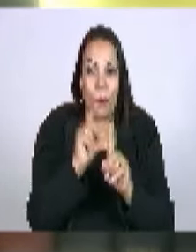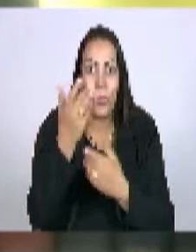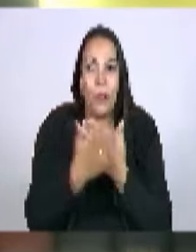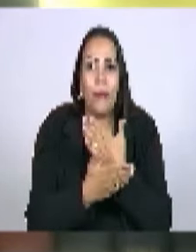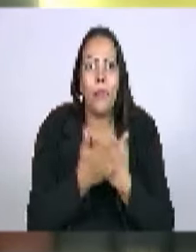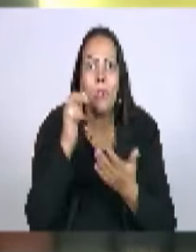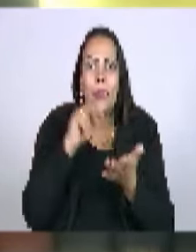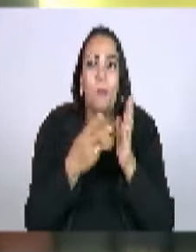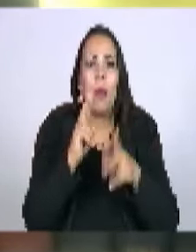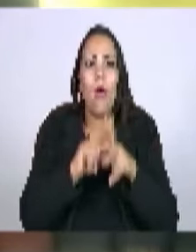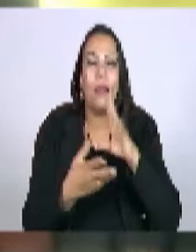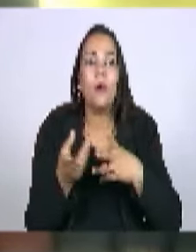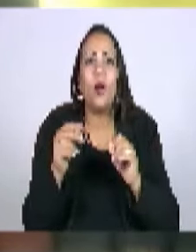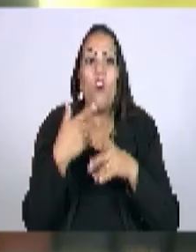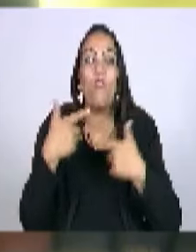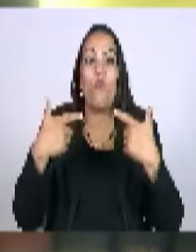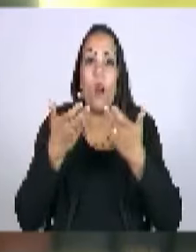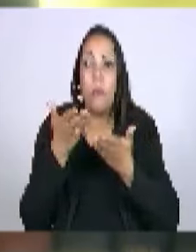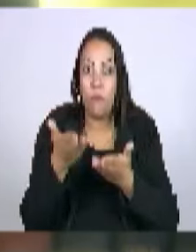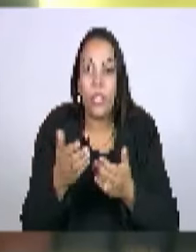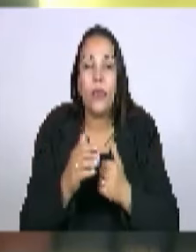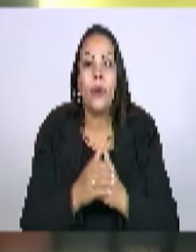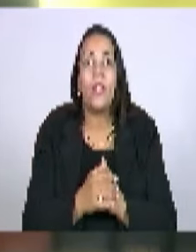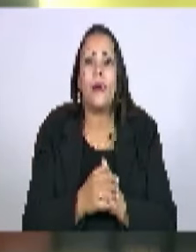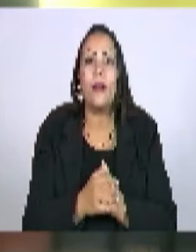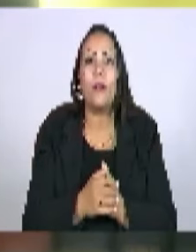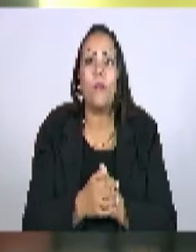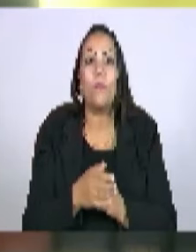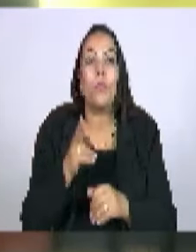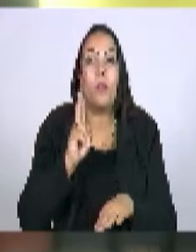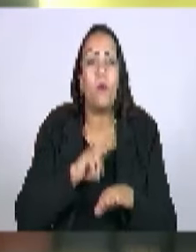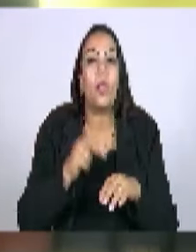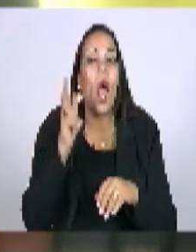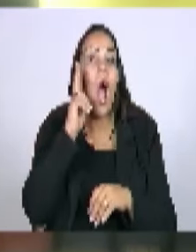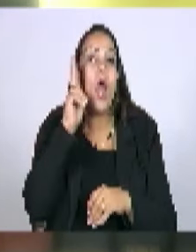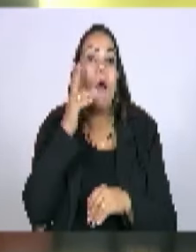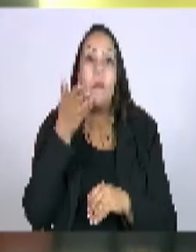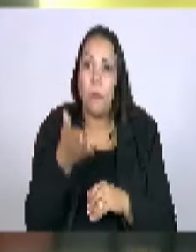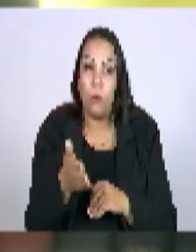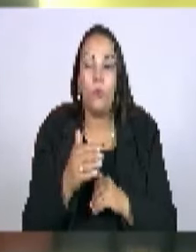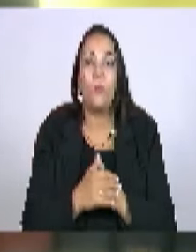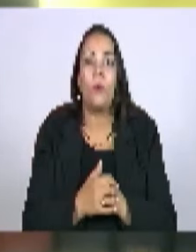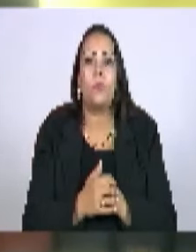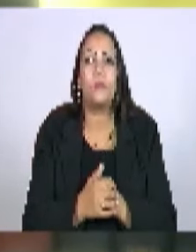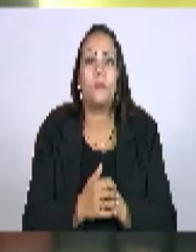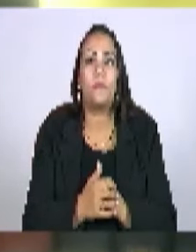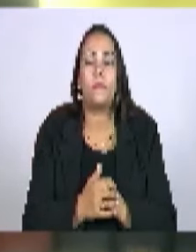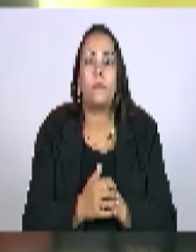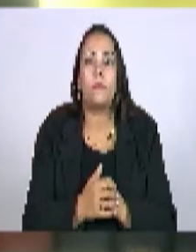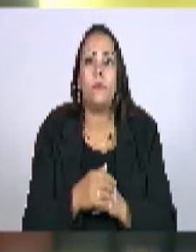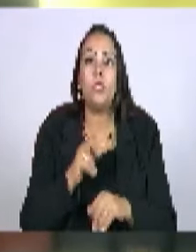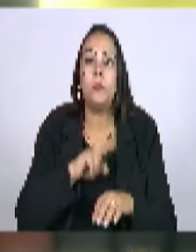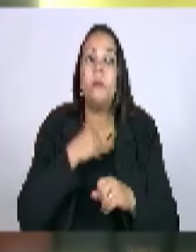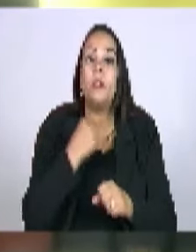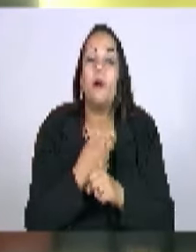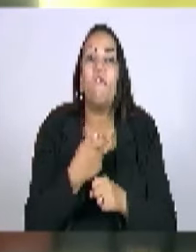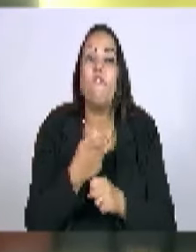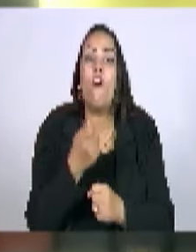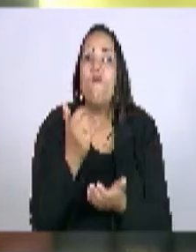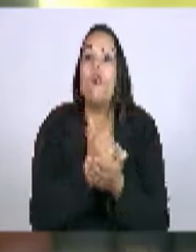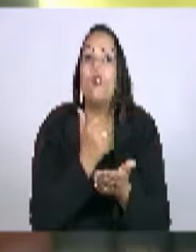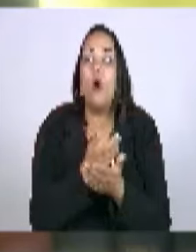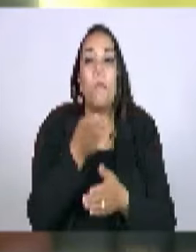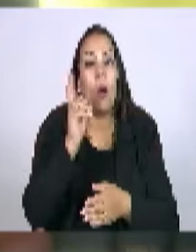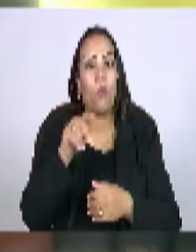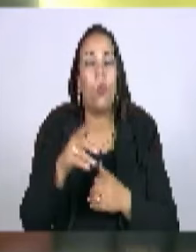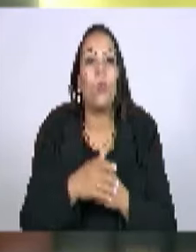كتير تستخدم في حروب تستخدم في الاعلام تستخدم في الاقتصاد بيقوللك